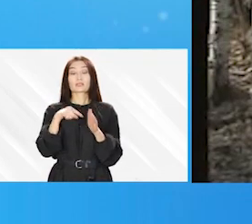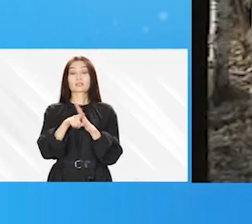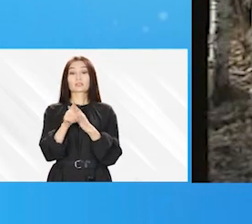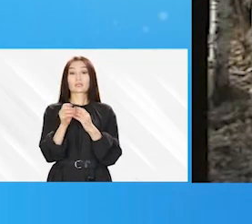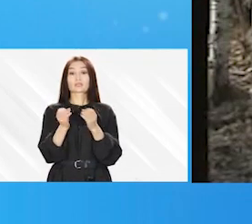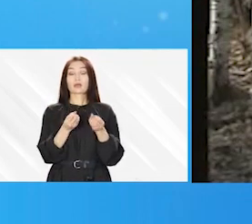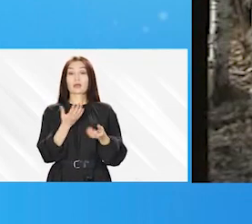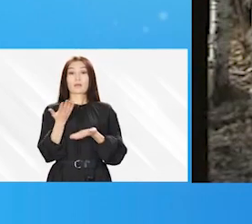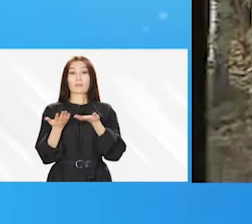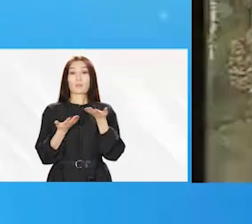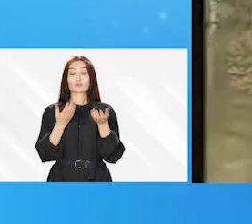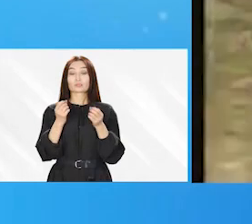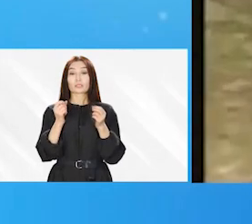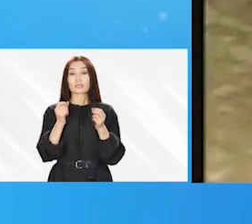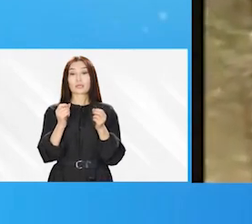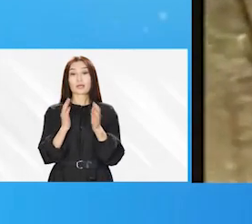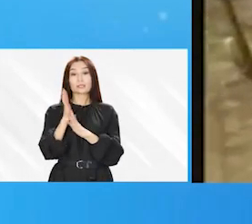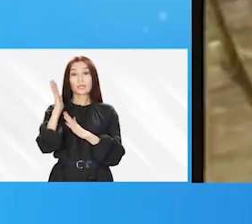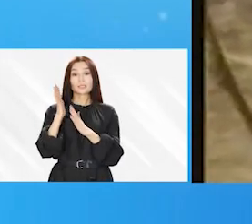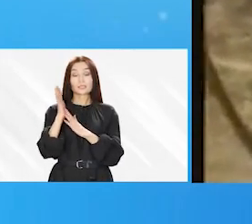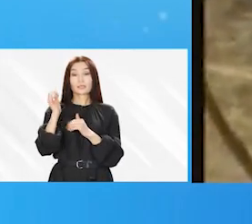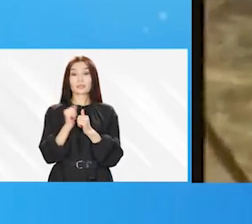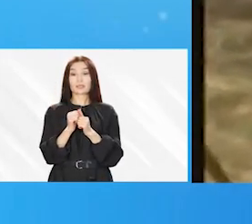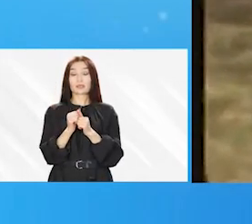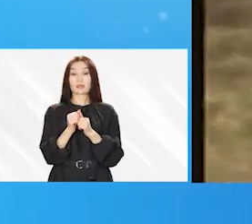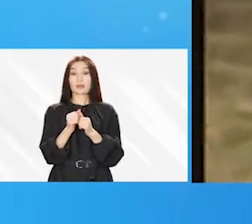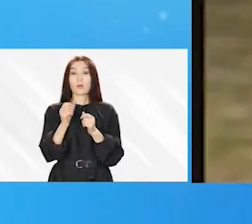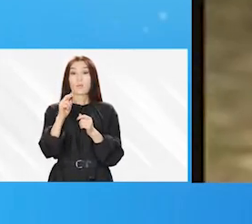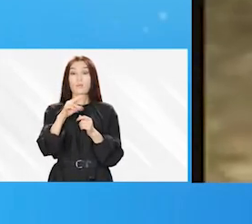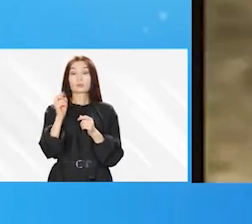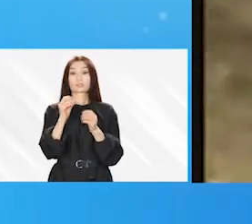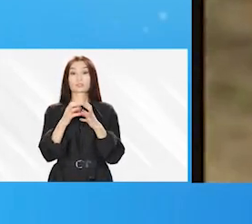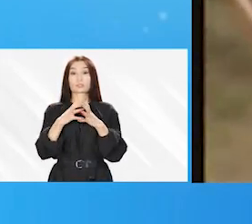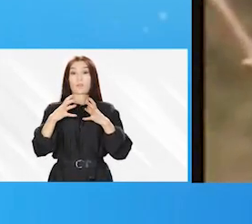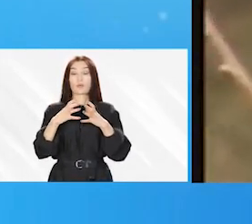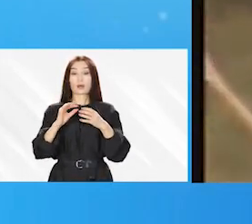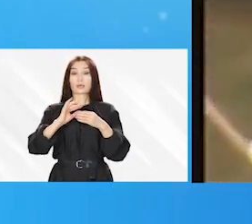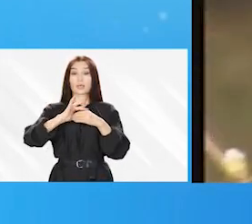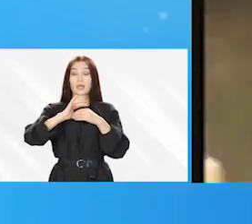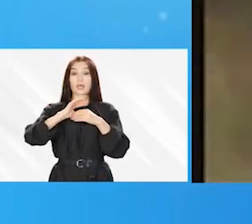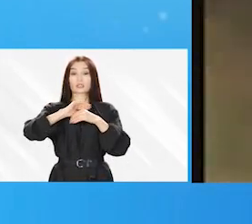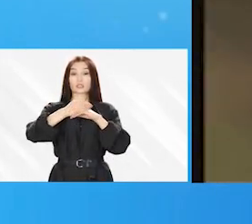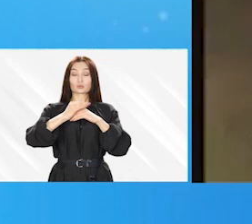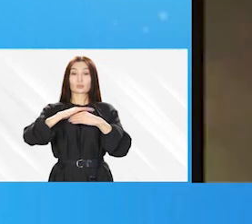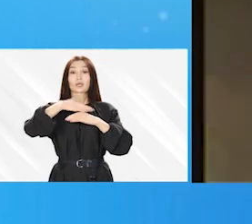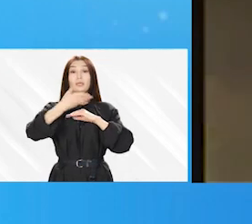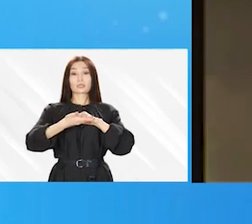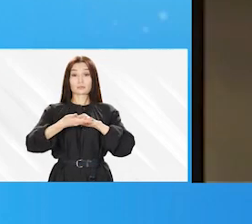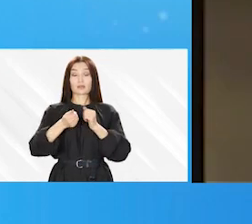растений почки набухают раздвигаются почечные чешуи